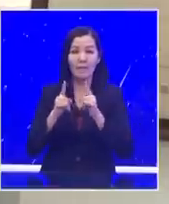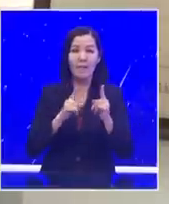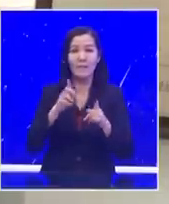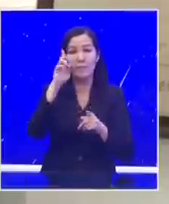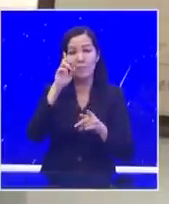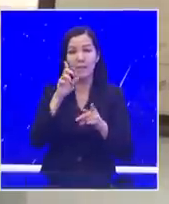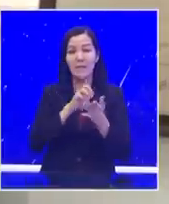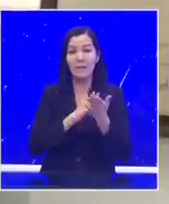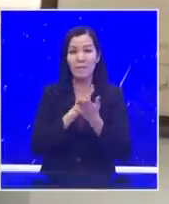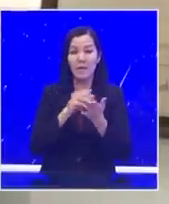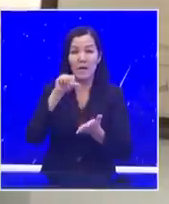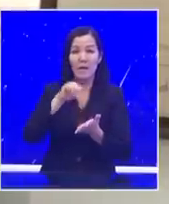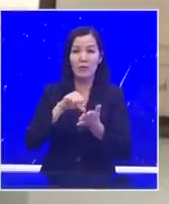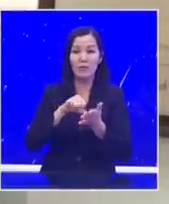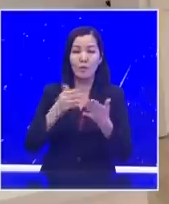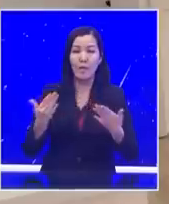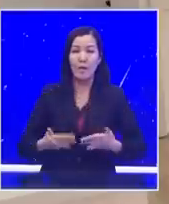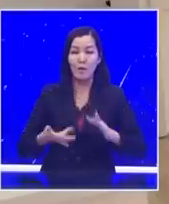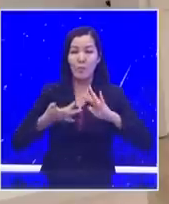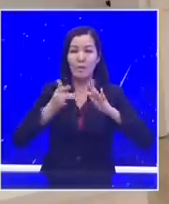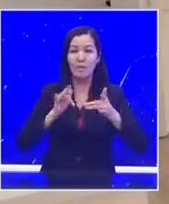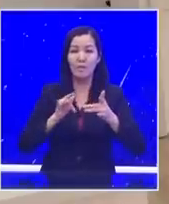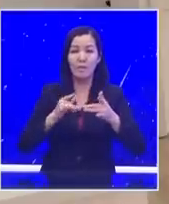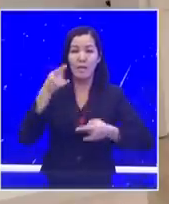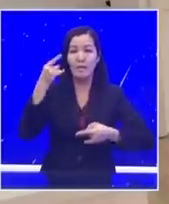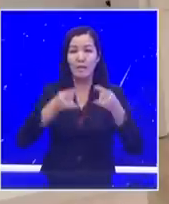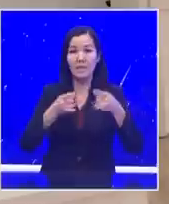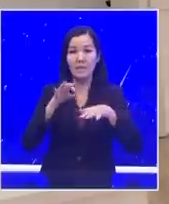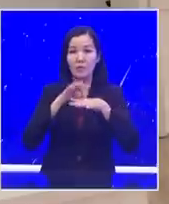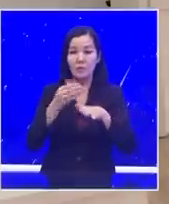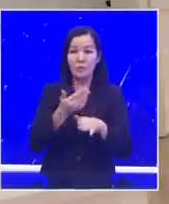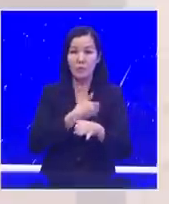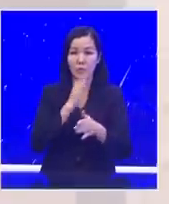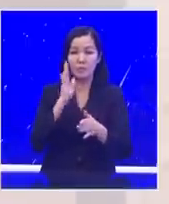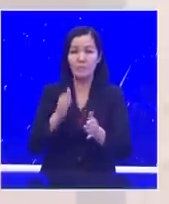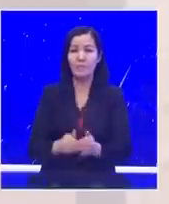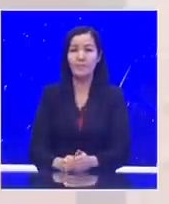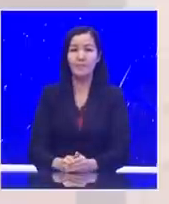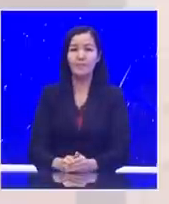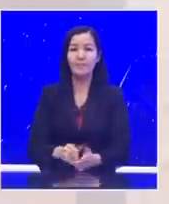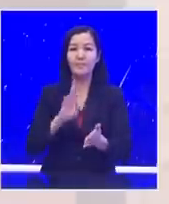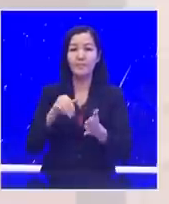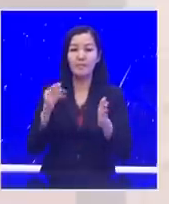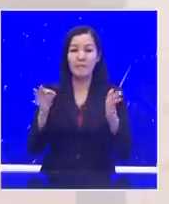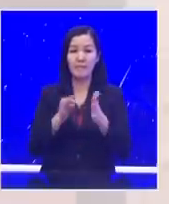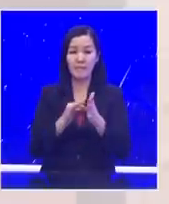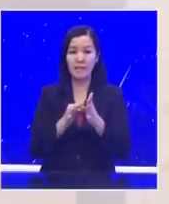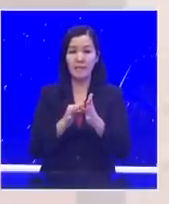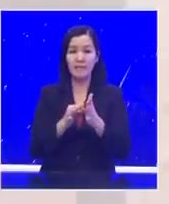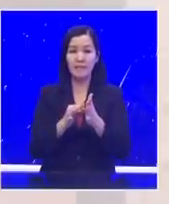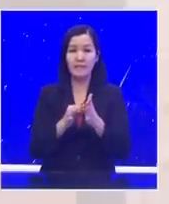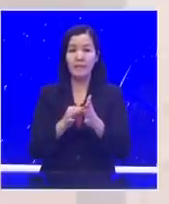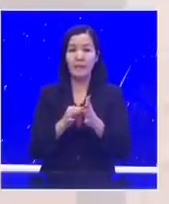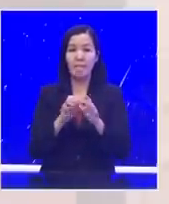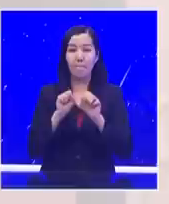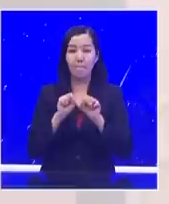орган өкілдерінің қатысуымен әлеуметтік желіде тікелей эфирлер өткізбек ниетте. Бұның басты мақсаты біздің құқық